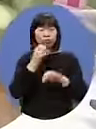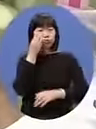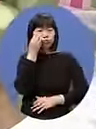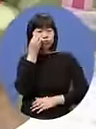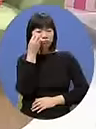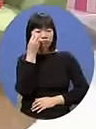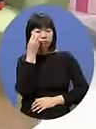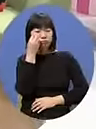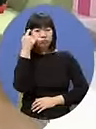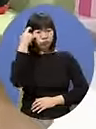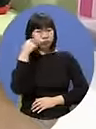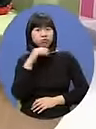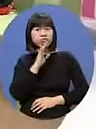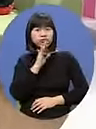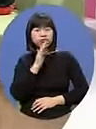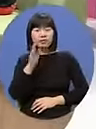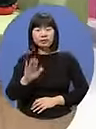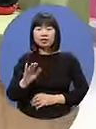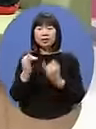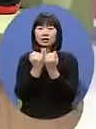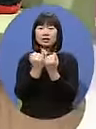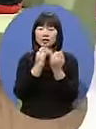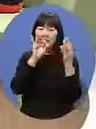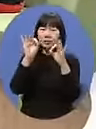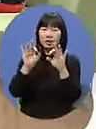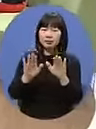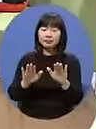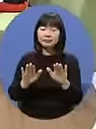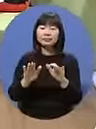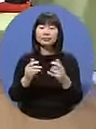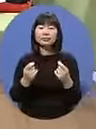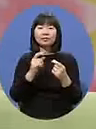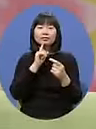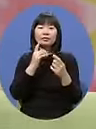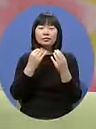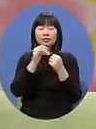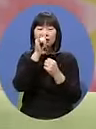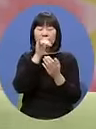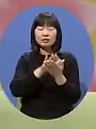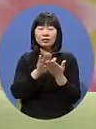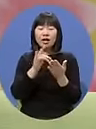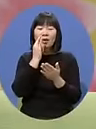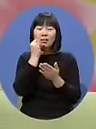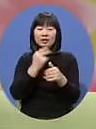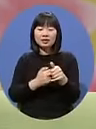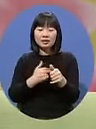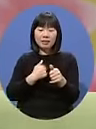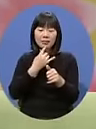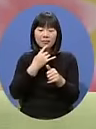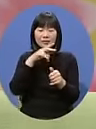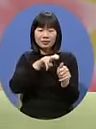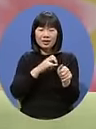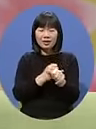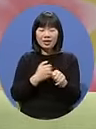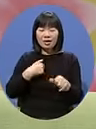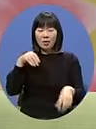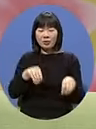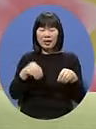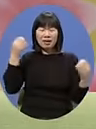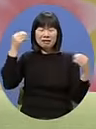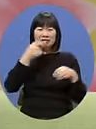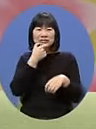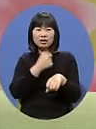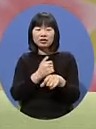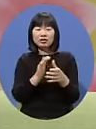그 상황이 그러네요. 이런 생각도 드는데 여자아이들 같은 경우에는요. 이런 얘기 많이 해요. 엄마 선생님이 나만 미워요. 나 발레하기 싫어요.